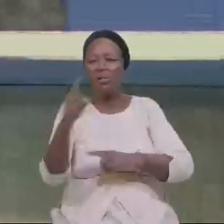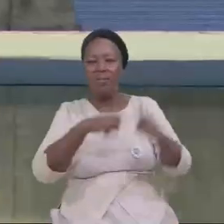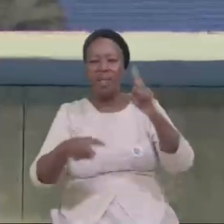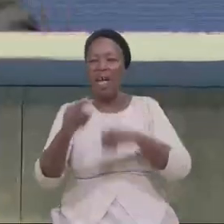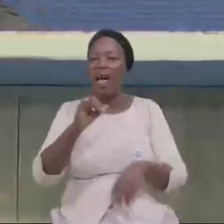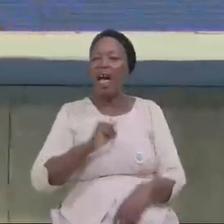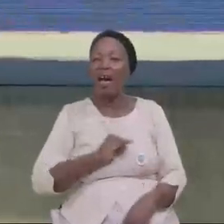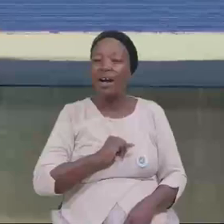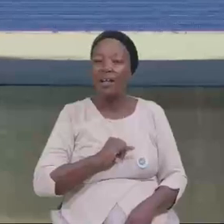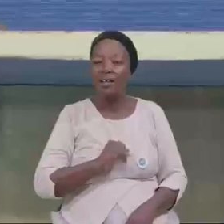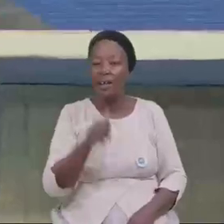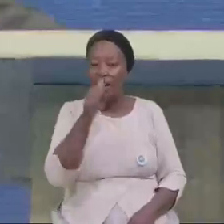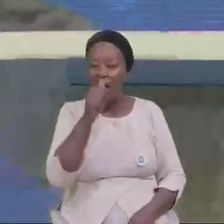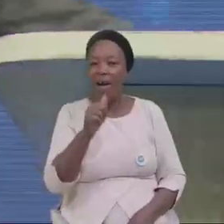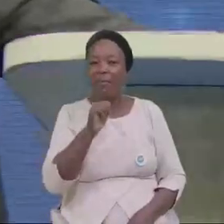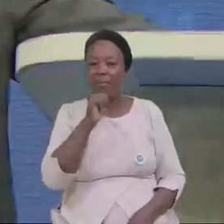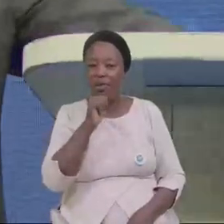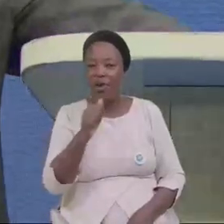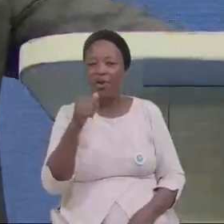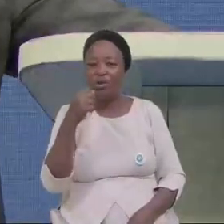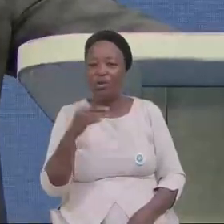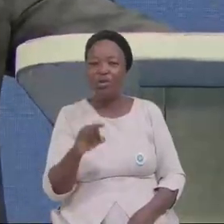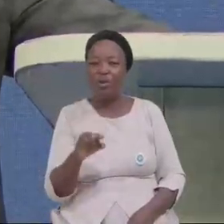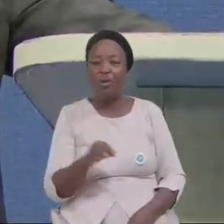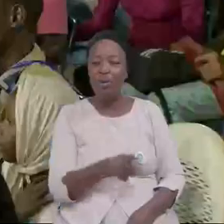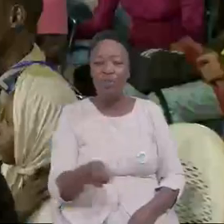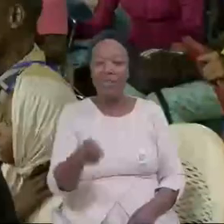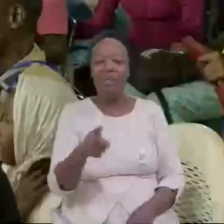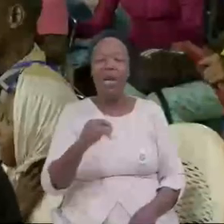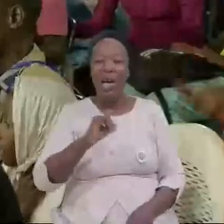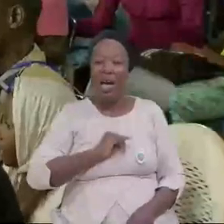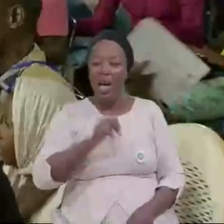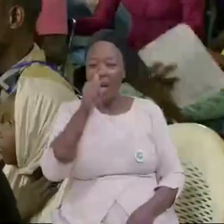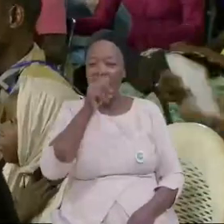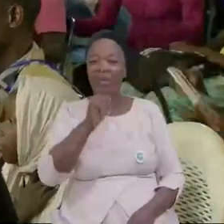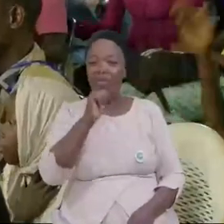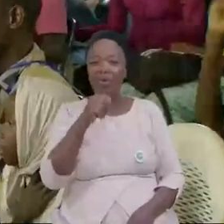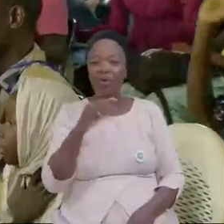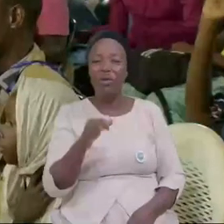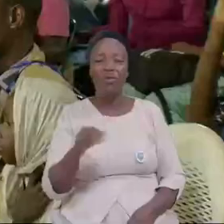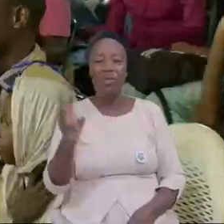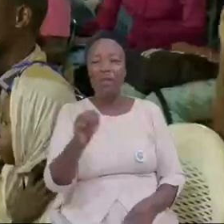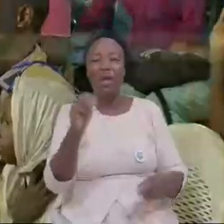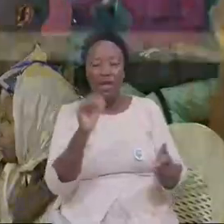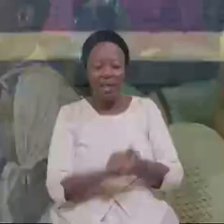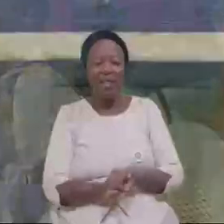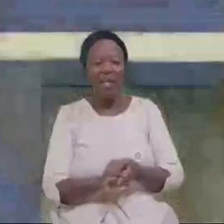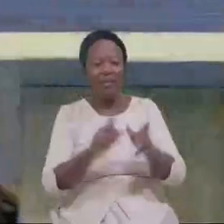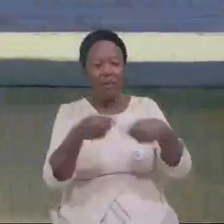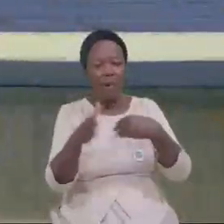partie. Dis-le à haute voix. Je ne fais pas partie de ceux qui se retirent pour se